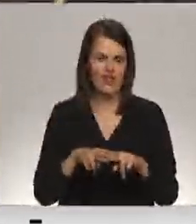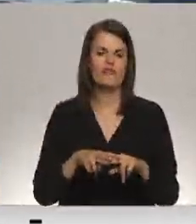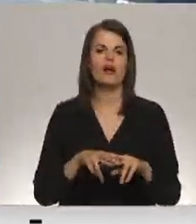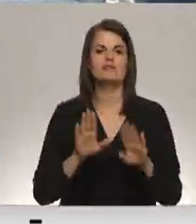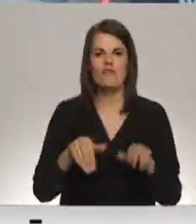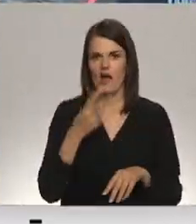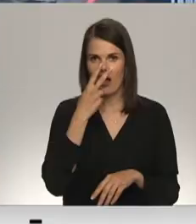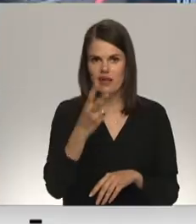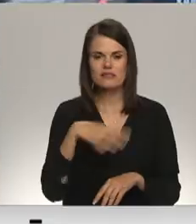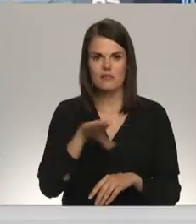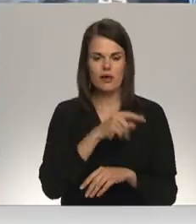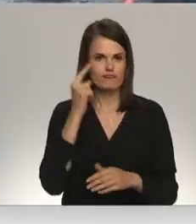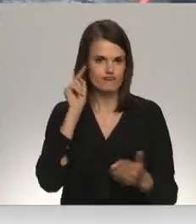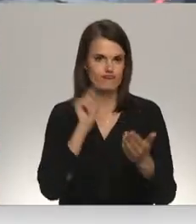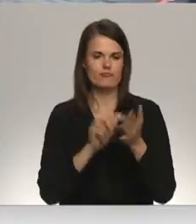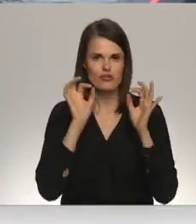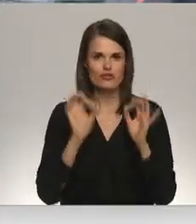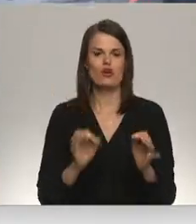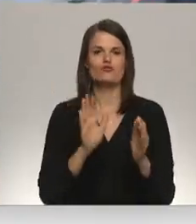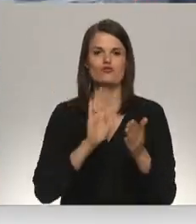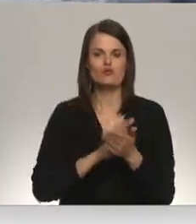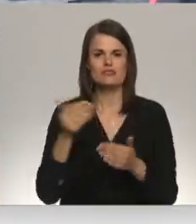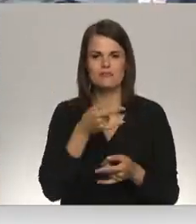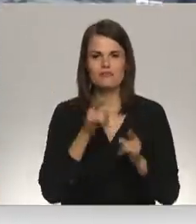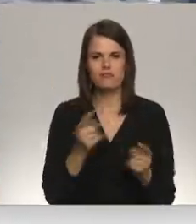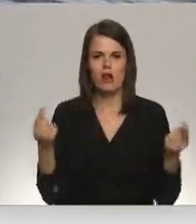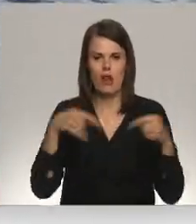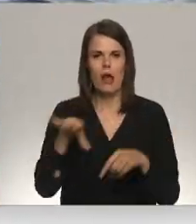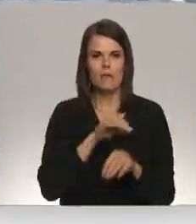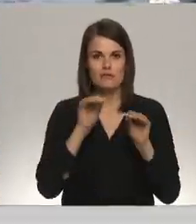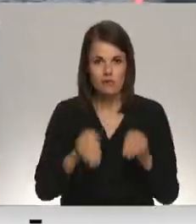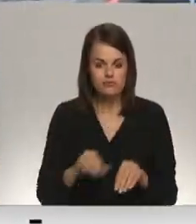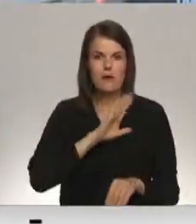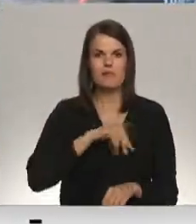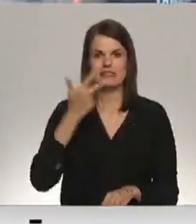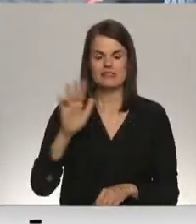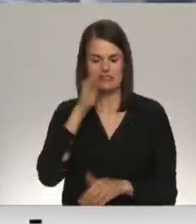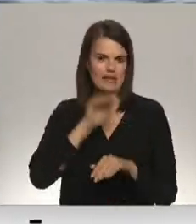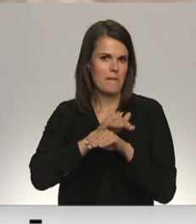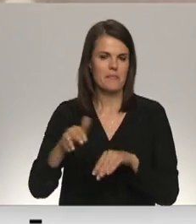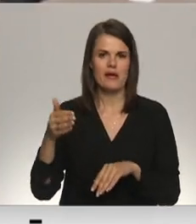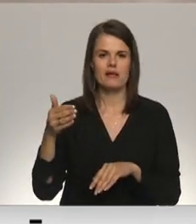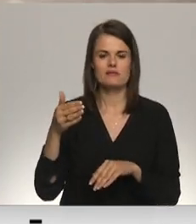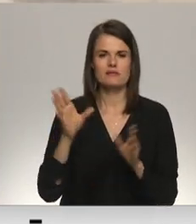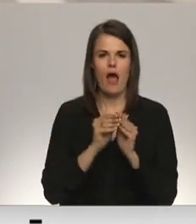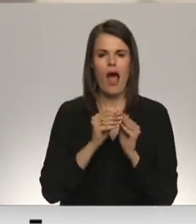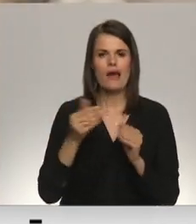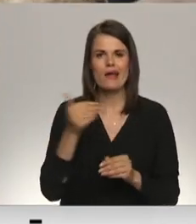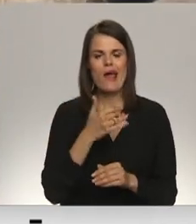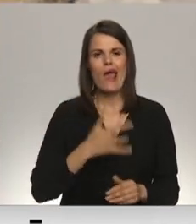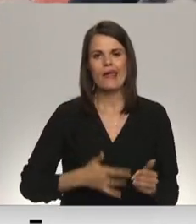redzēt, ka mēs esam trāpījuši tieši uz zivu nārsta laiku, jo mēs ielikām burtiski un pēc trijām dienām bija pilns ar zivīm, ar ikriem.